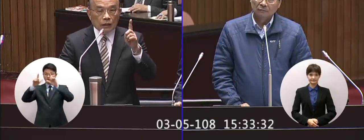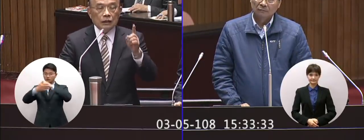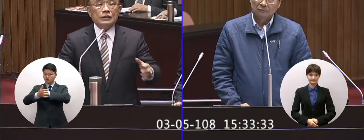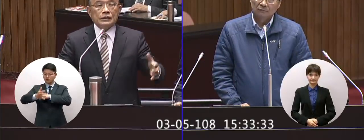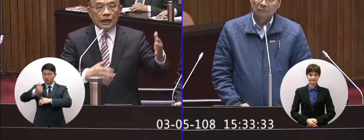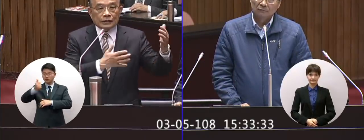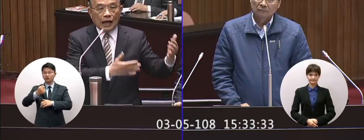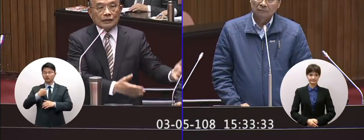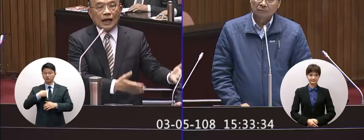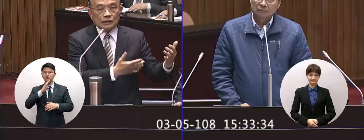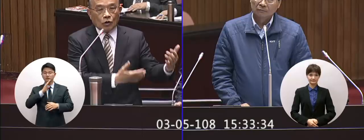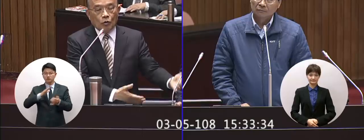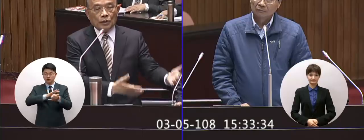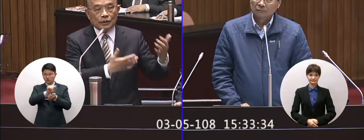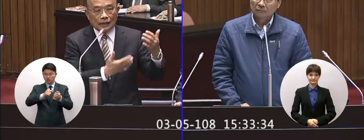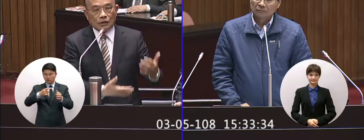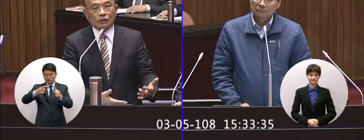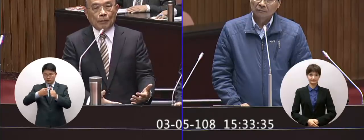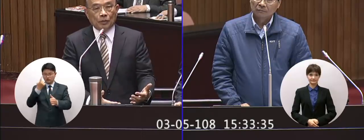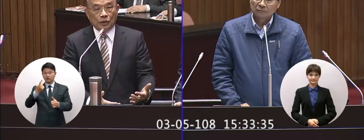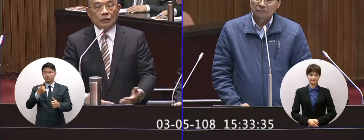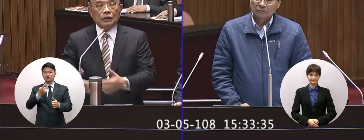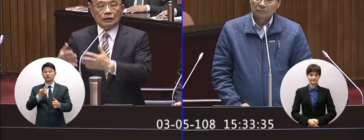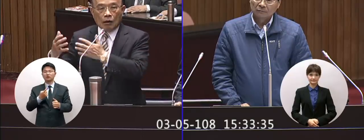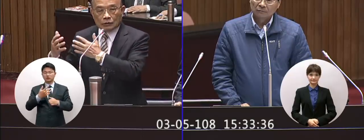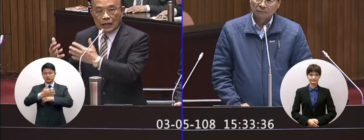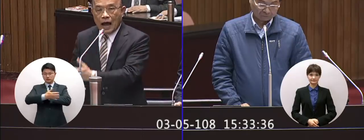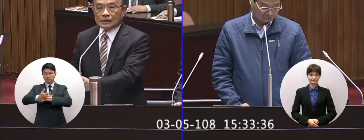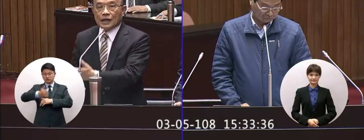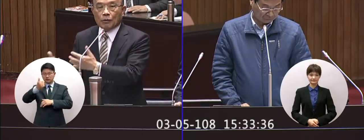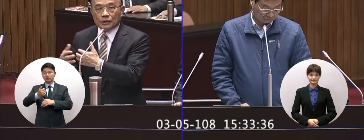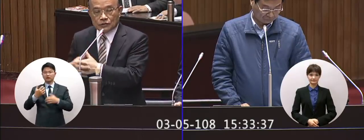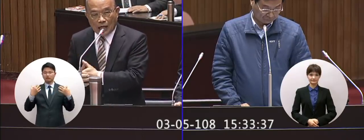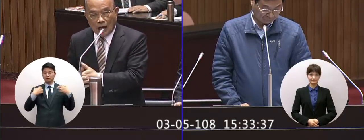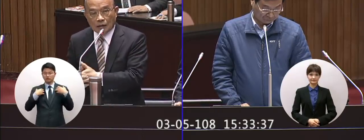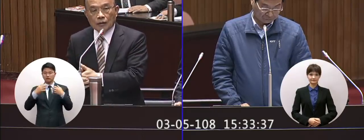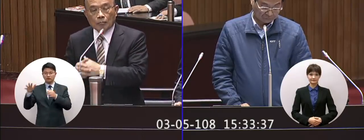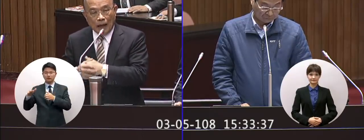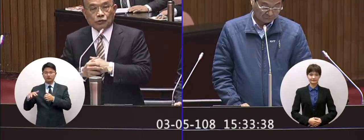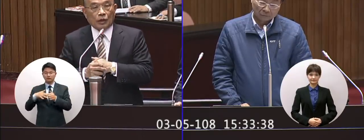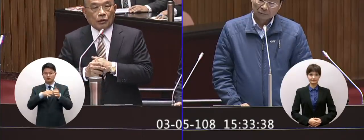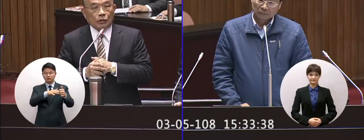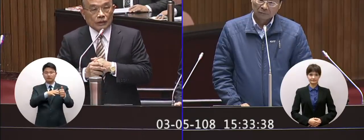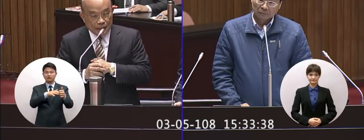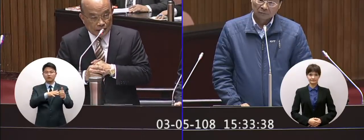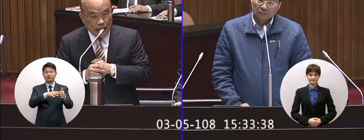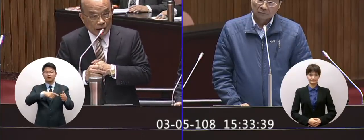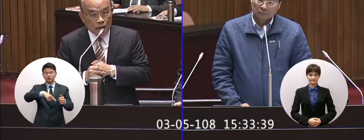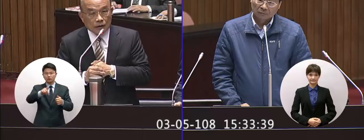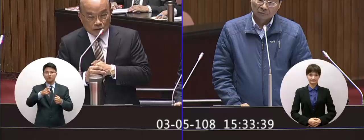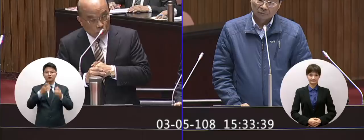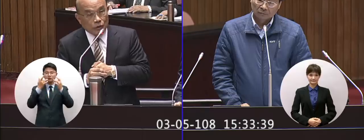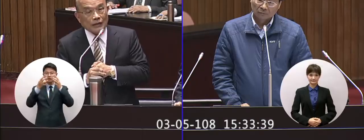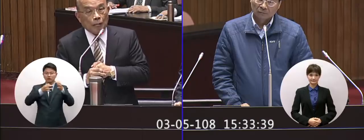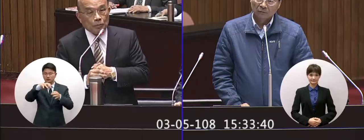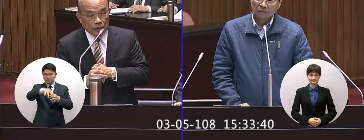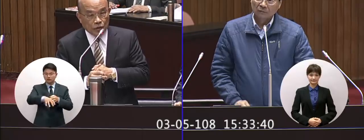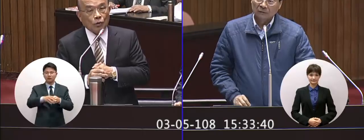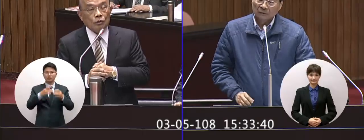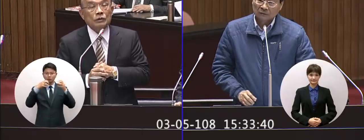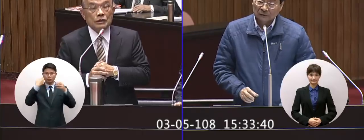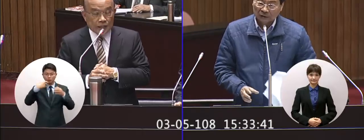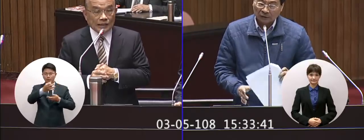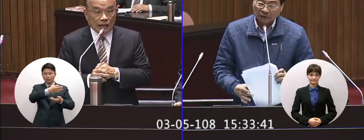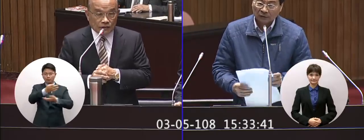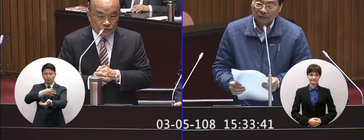第一个县长带着农民、带着农产品到大消费市场卖水果的县长，那是我当